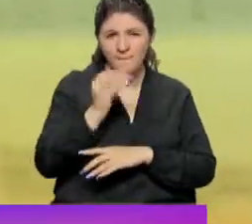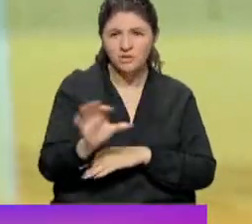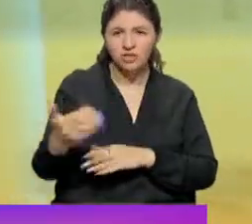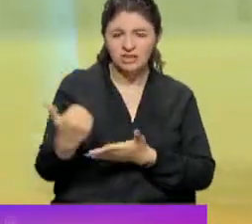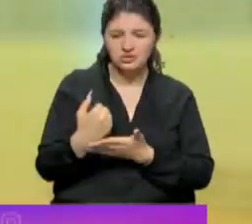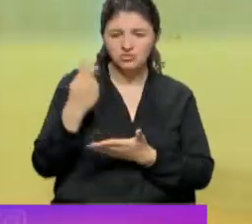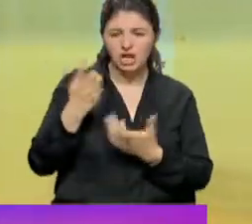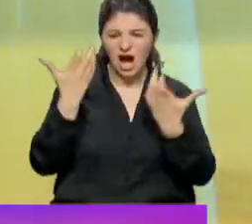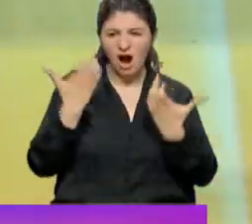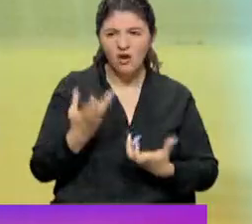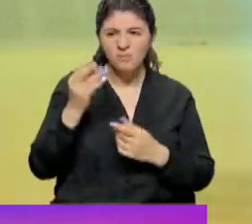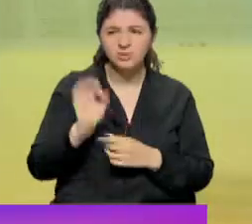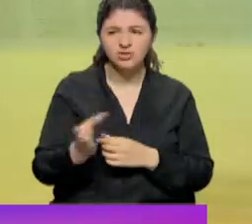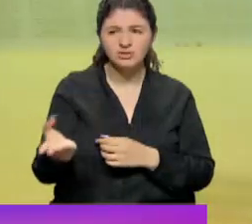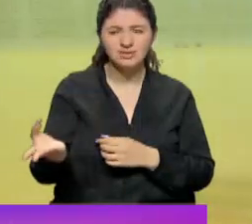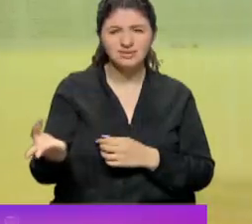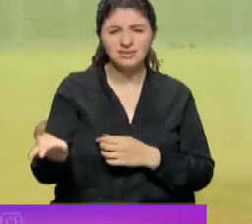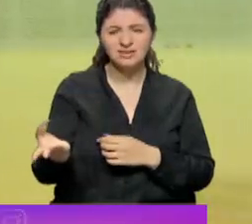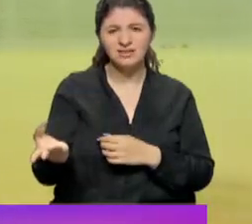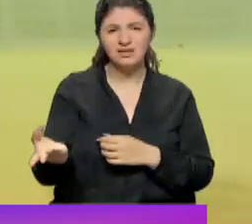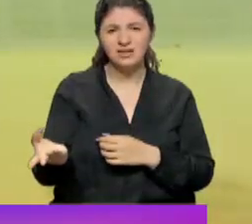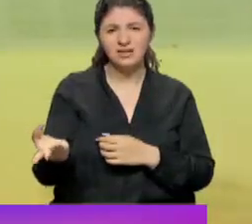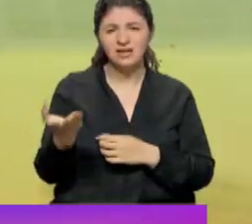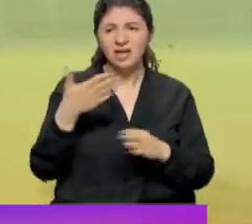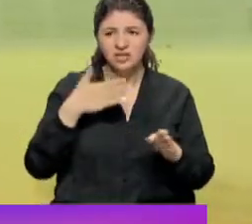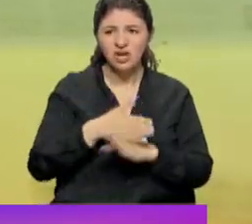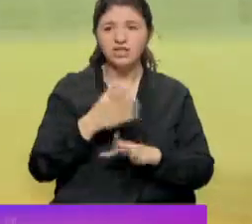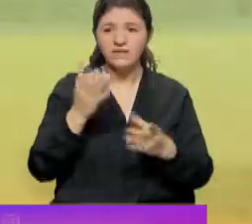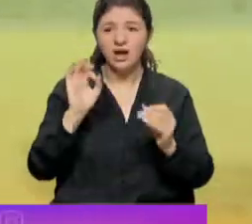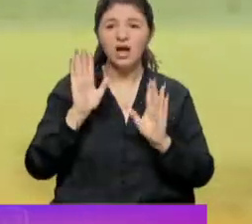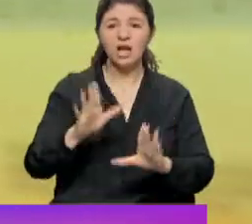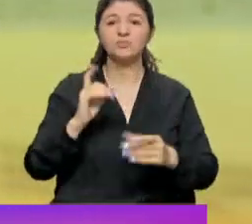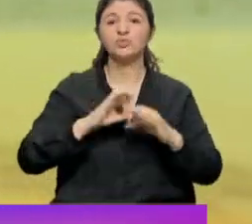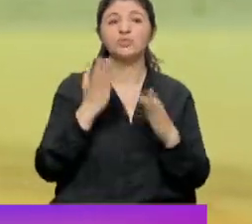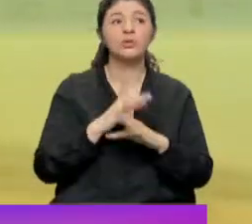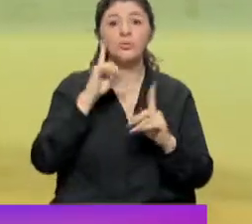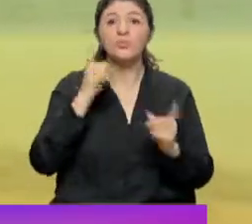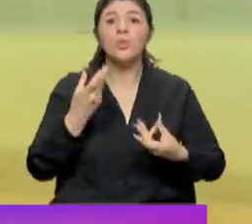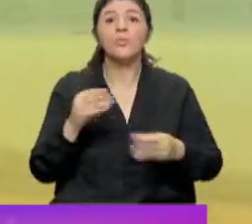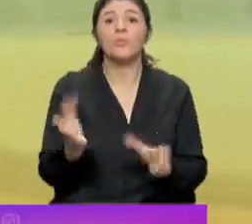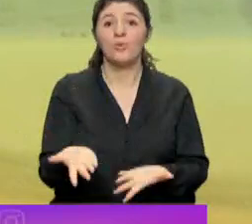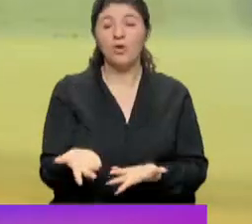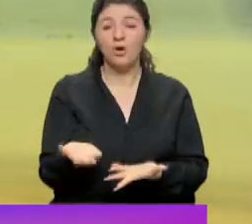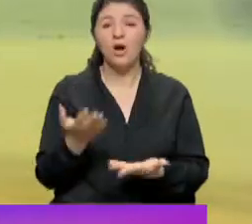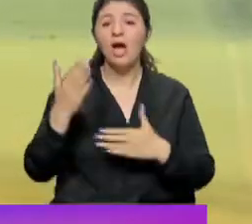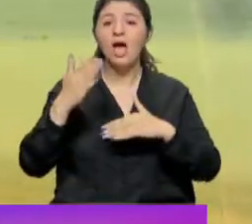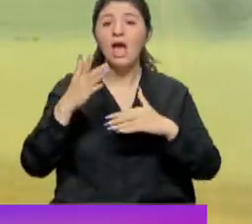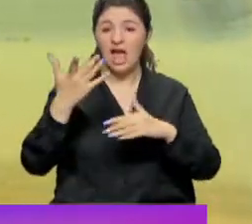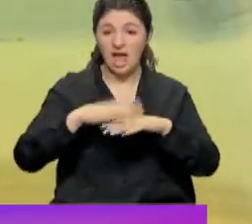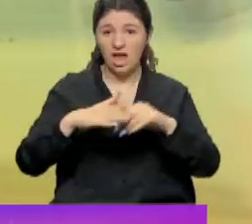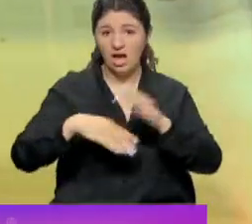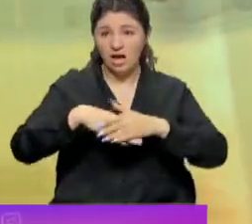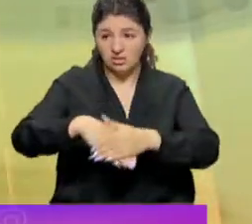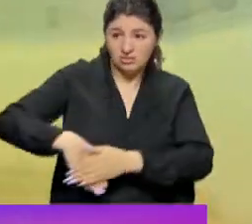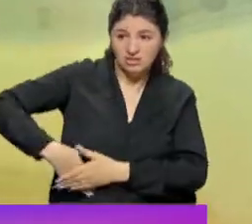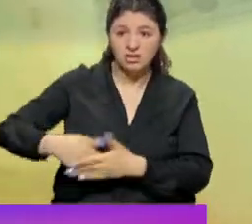geçip şartlar ağırlaşıyor bu gerçek ve kalıcı bir çözüm Neden bulunamıyor elinizi tutan mı